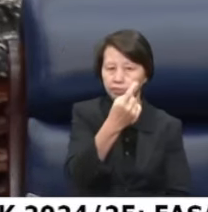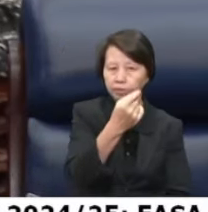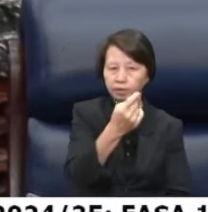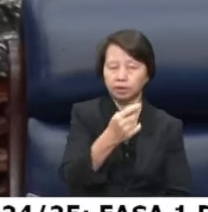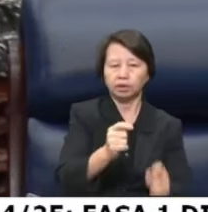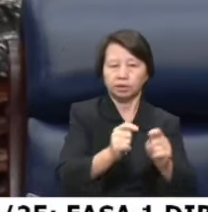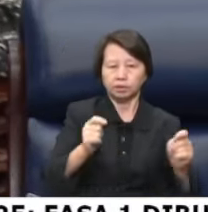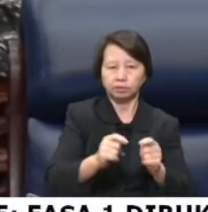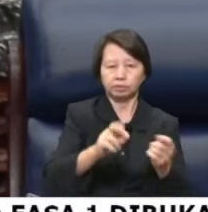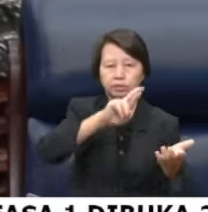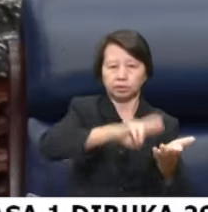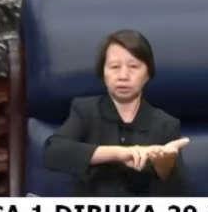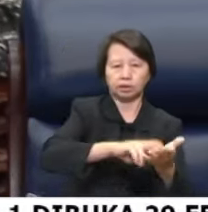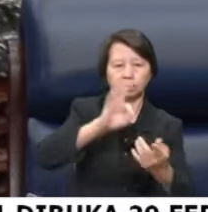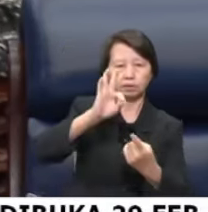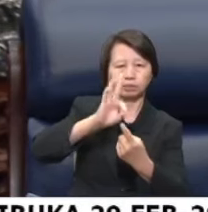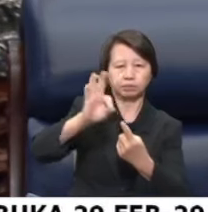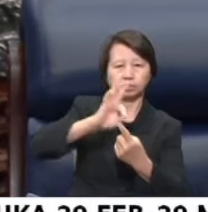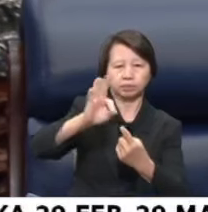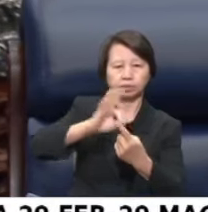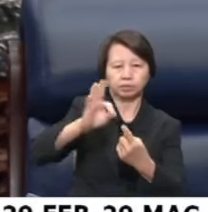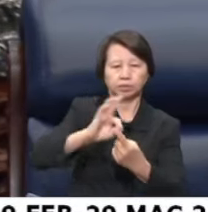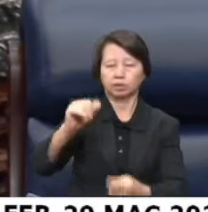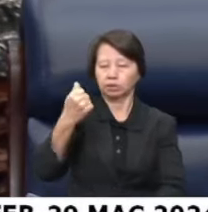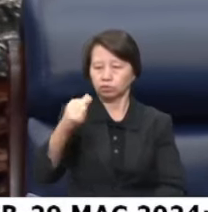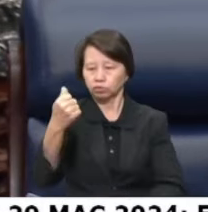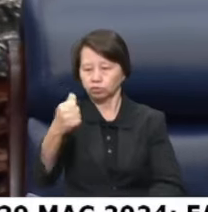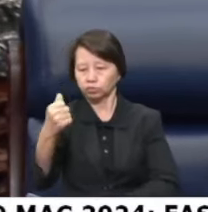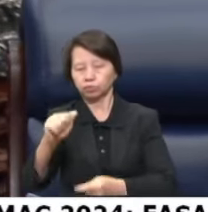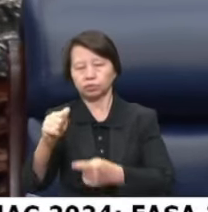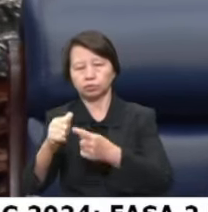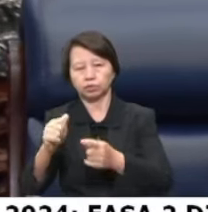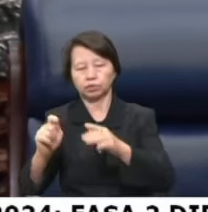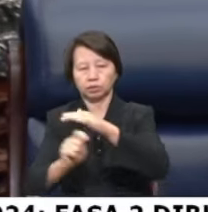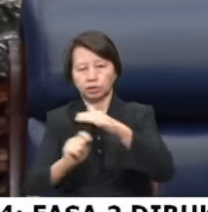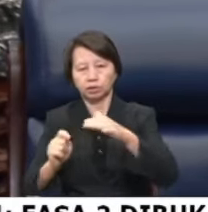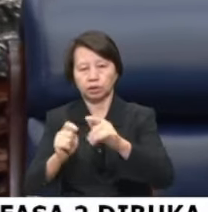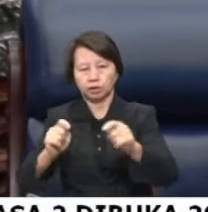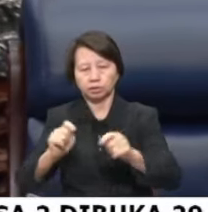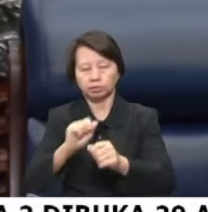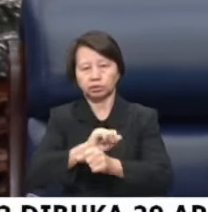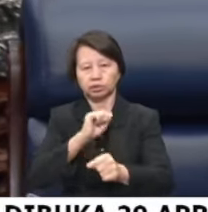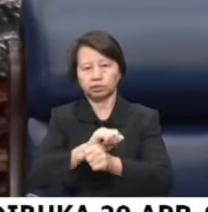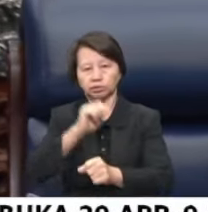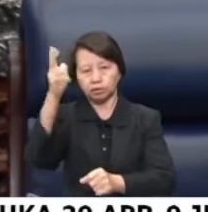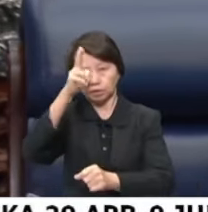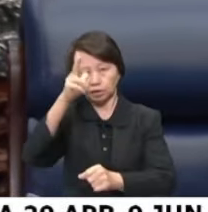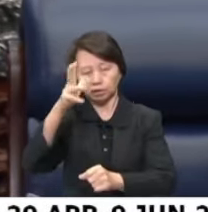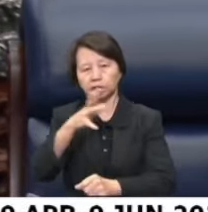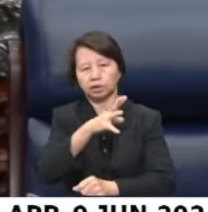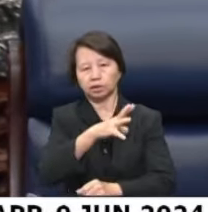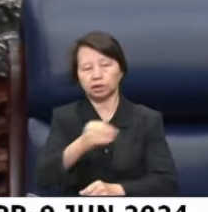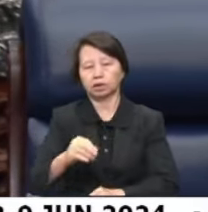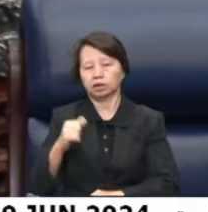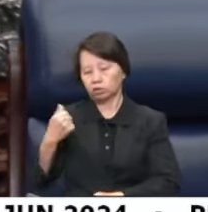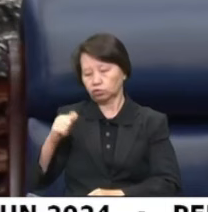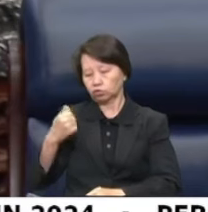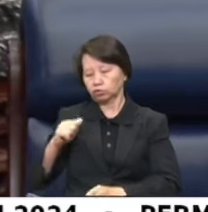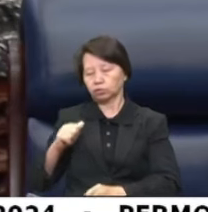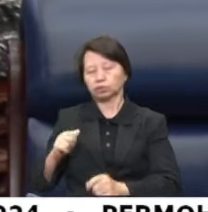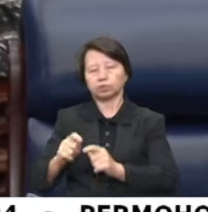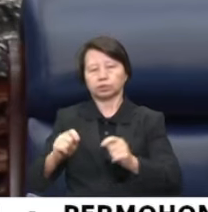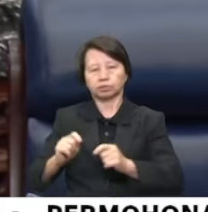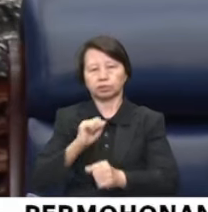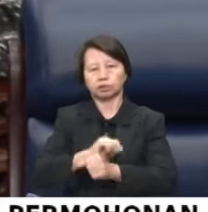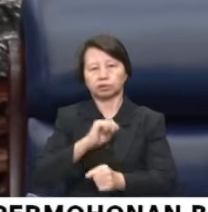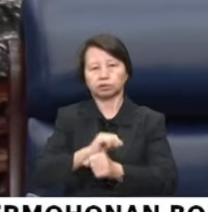tempat kerja yang berdaftar di Pulau Pinang. 10 buah daripadanya adalah taska tempat kerja awam dan sebuah lagi merupakan taska tempat